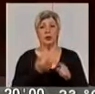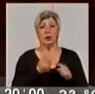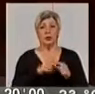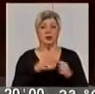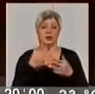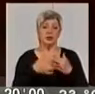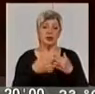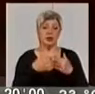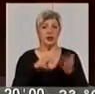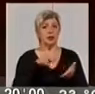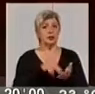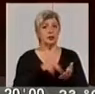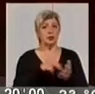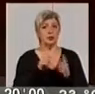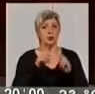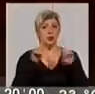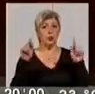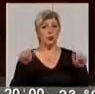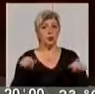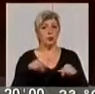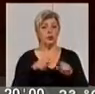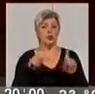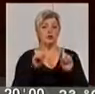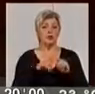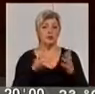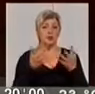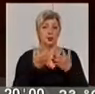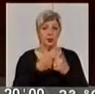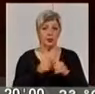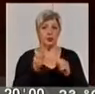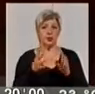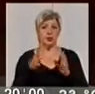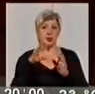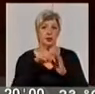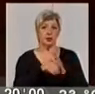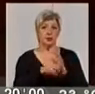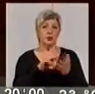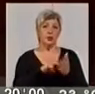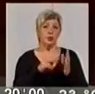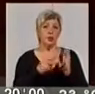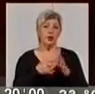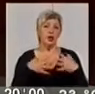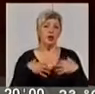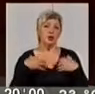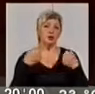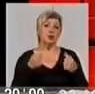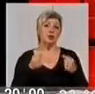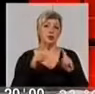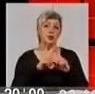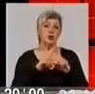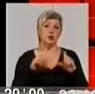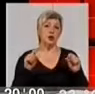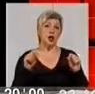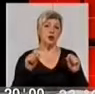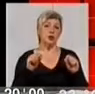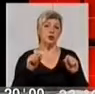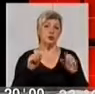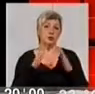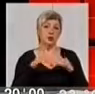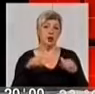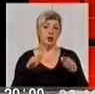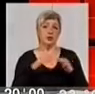вартість путівка, вона все одно обраховується і закладена, скажімо, в плани оздоровчого закладу. А скажіть, будь ласка, от у